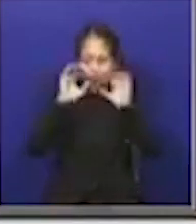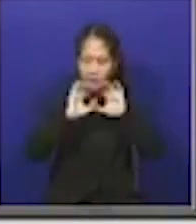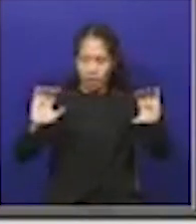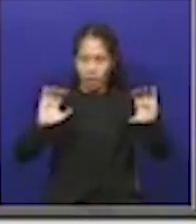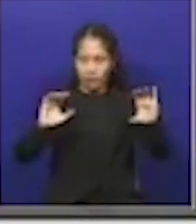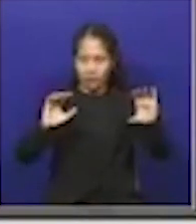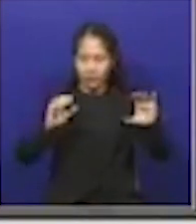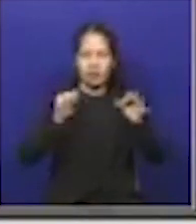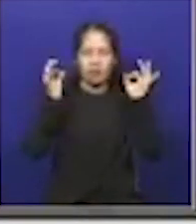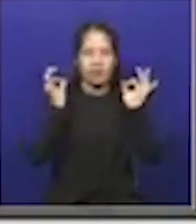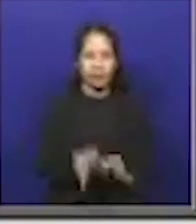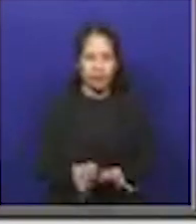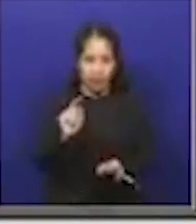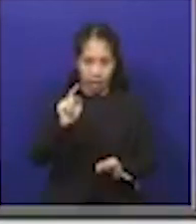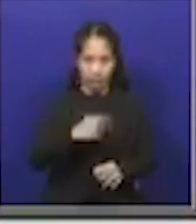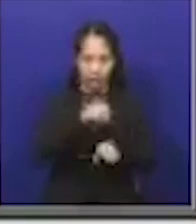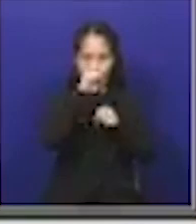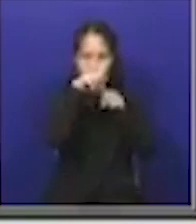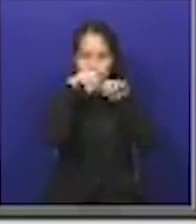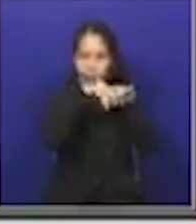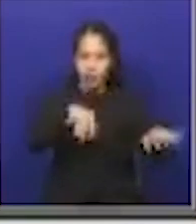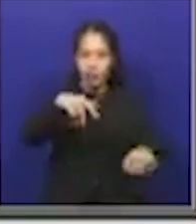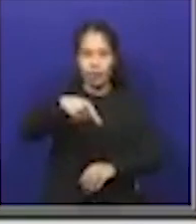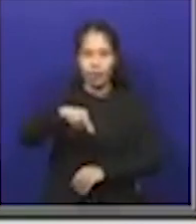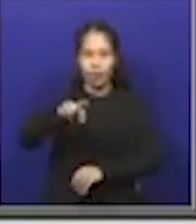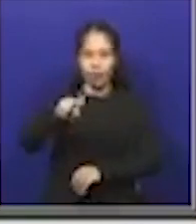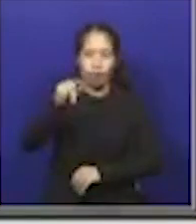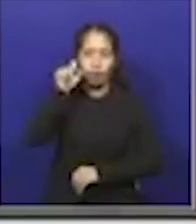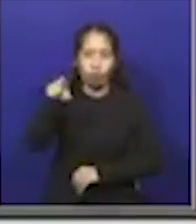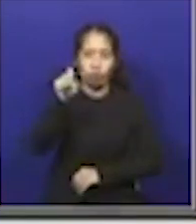สินใจประกาศใช้พ.ร.ก.ฉุกเฉิน